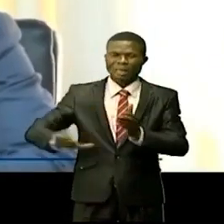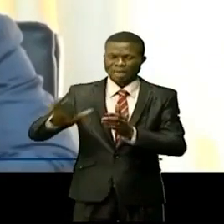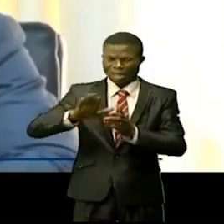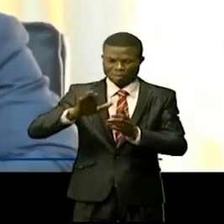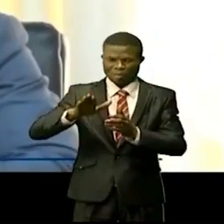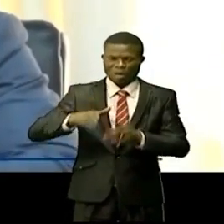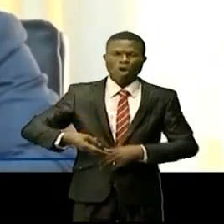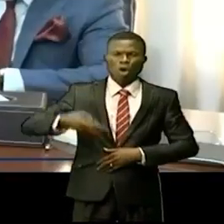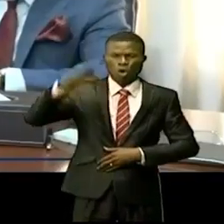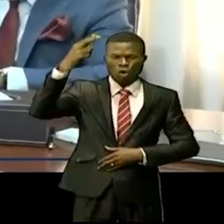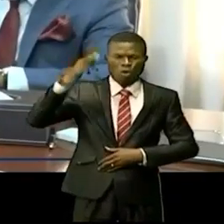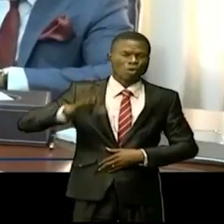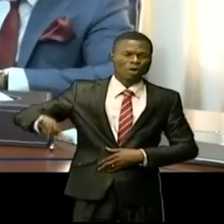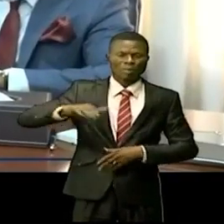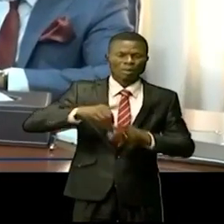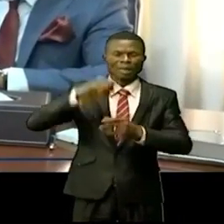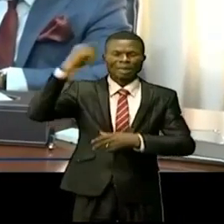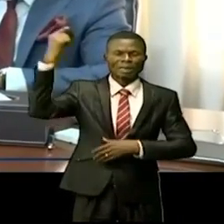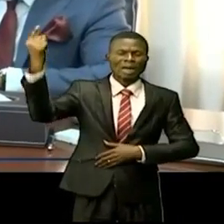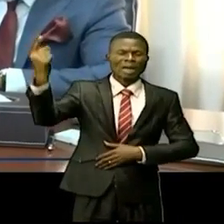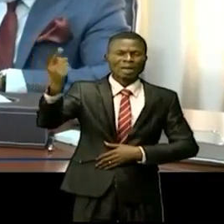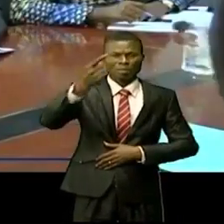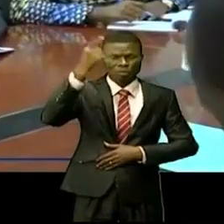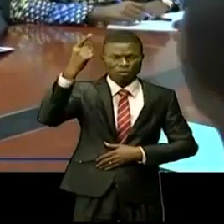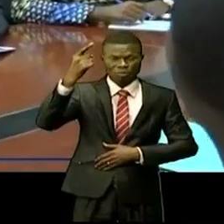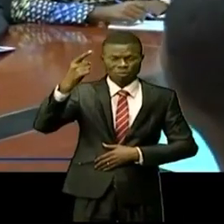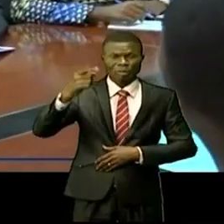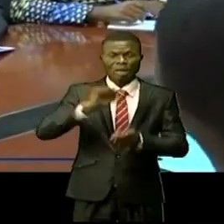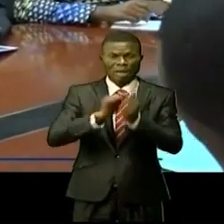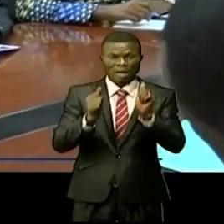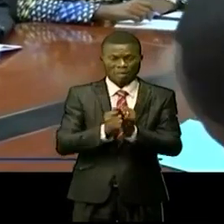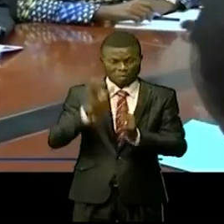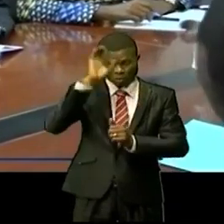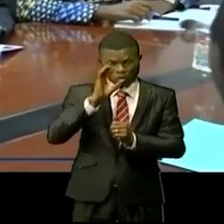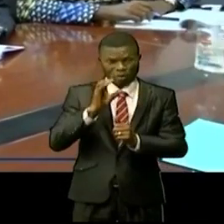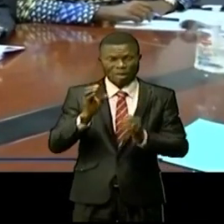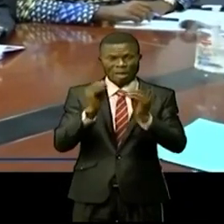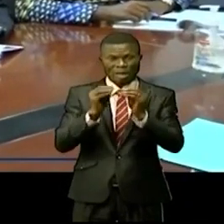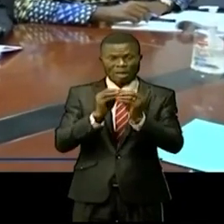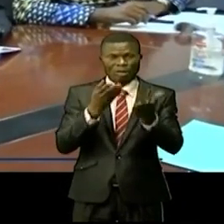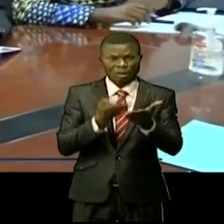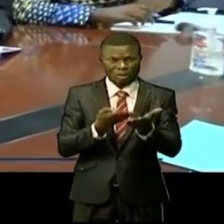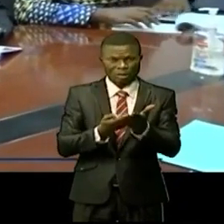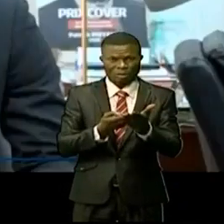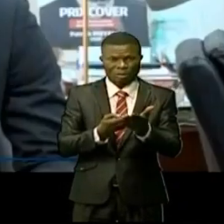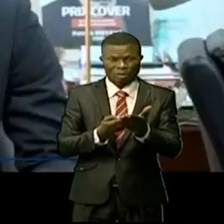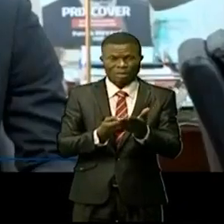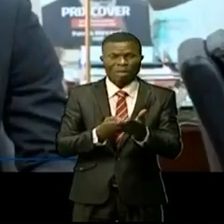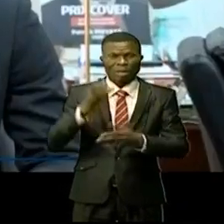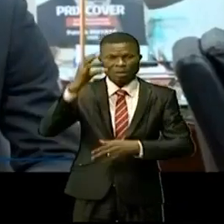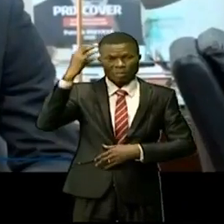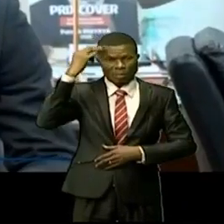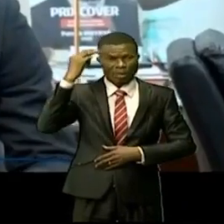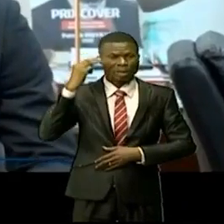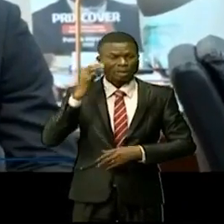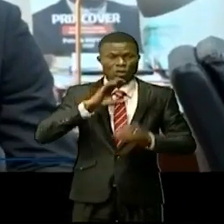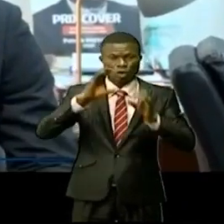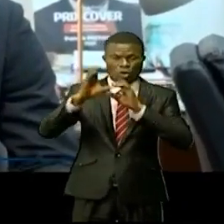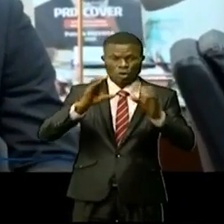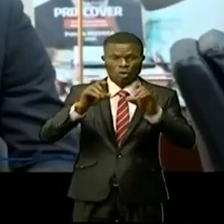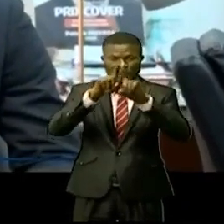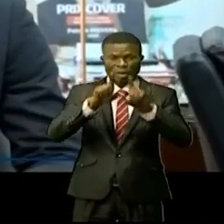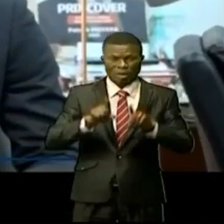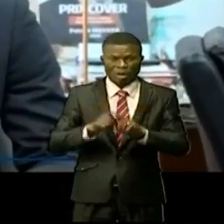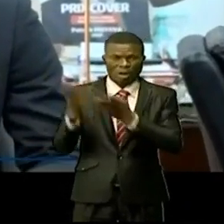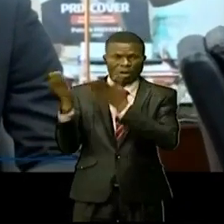au devant de la scène internationale. Parmi les thématiques abordées au cours de cette rencontre entre le ministre de la Communication et